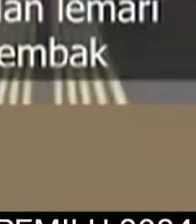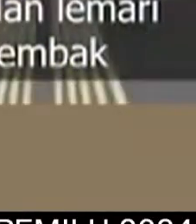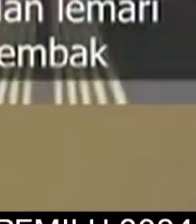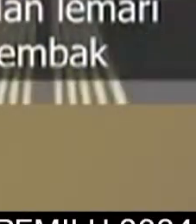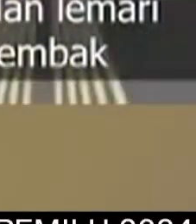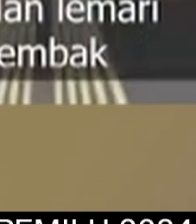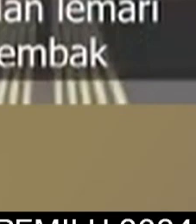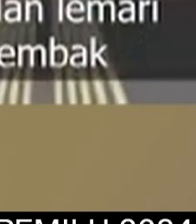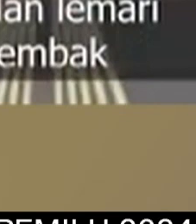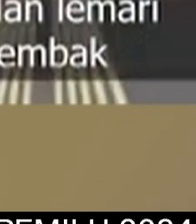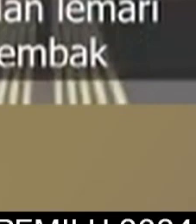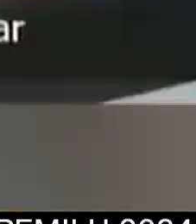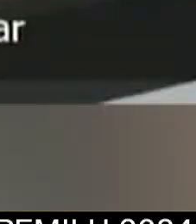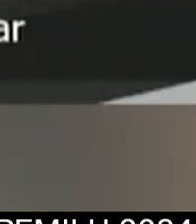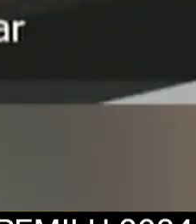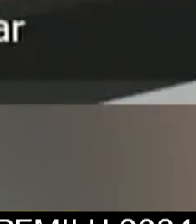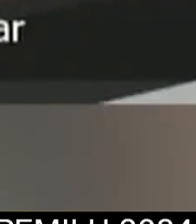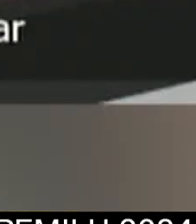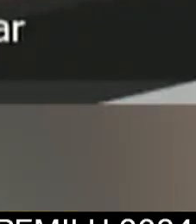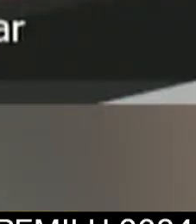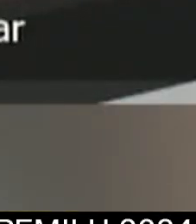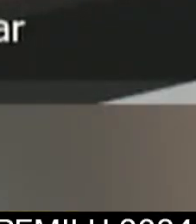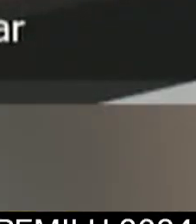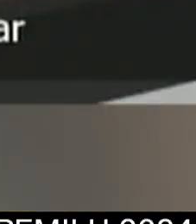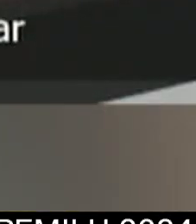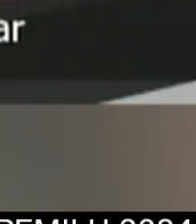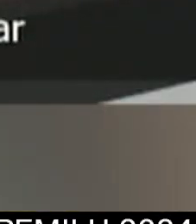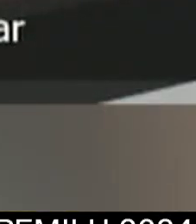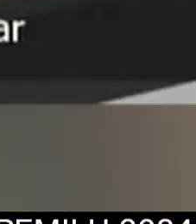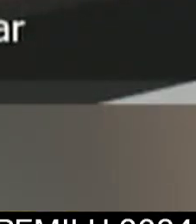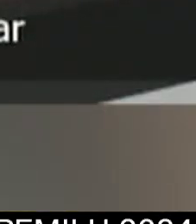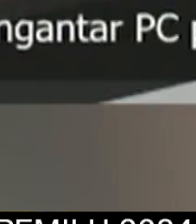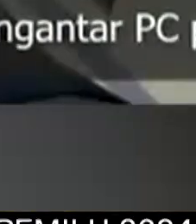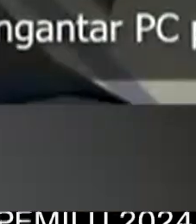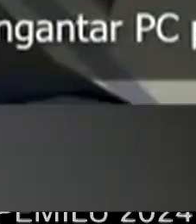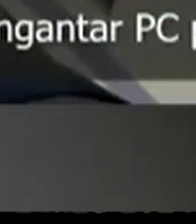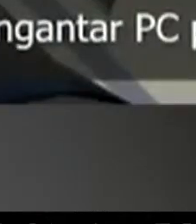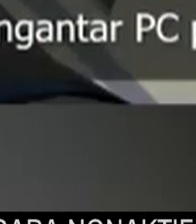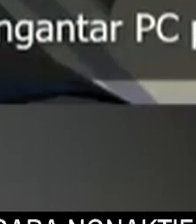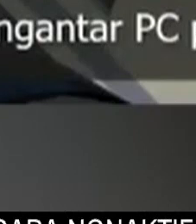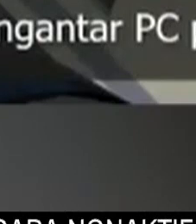FS mengantar PC pulang.